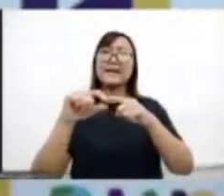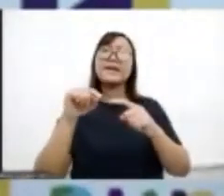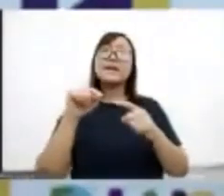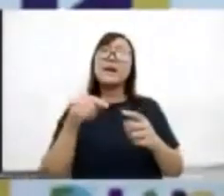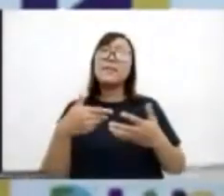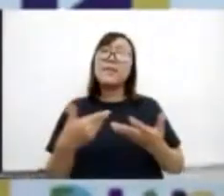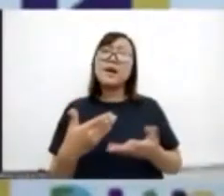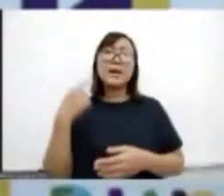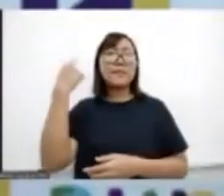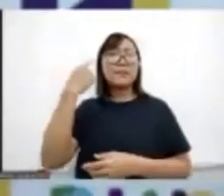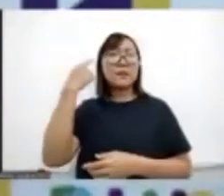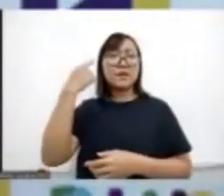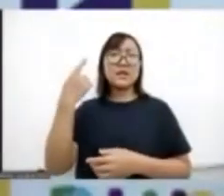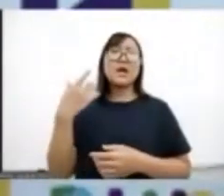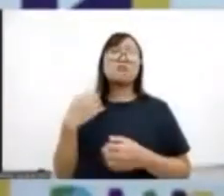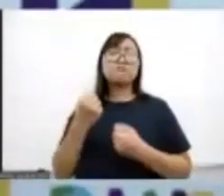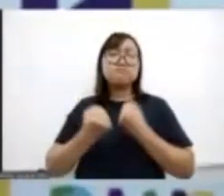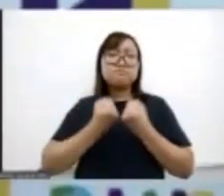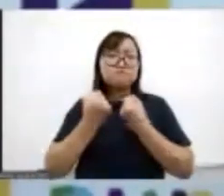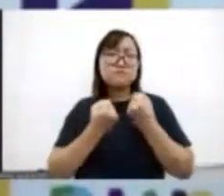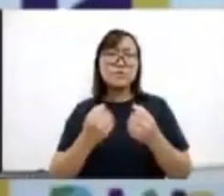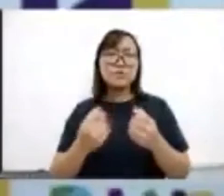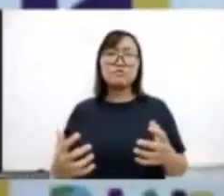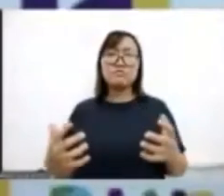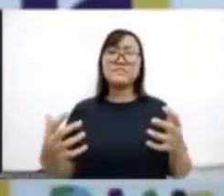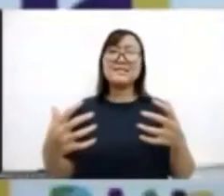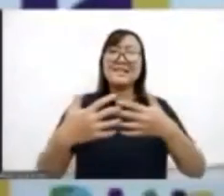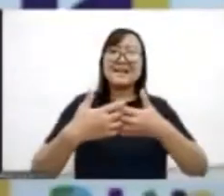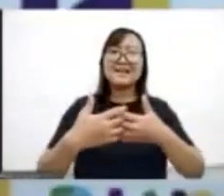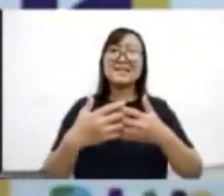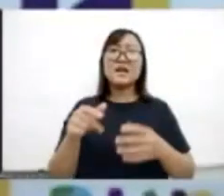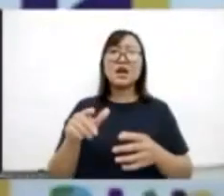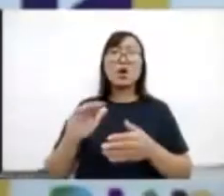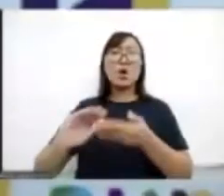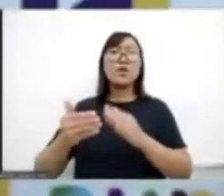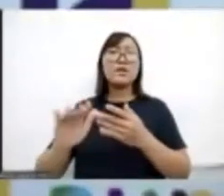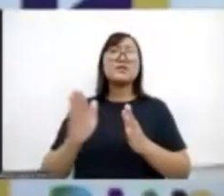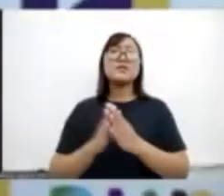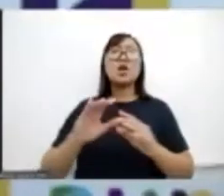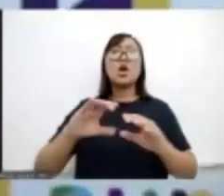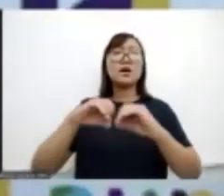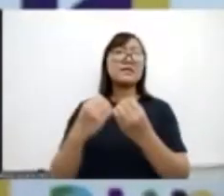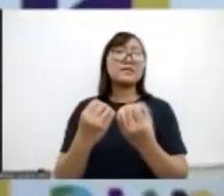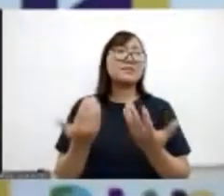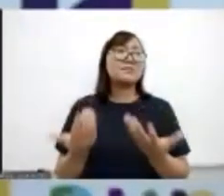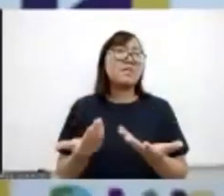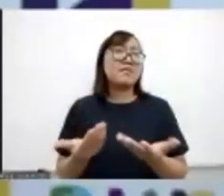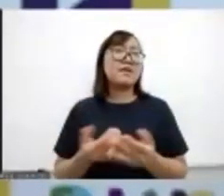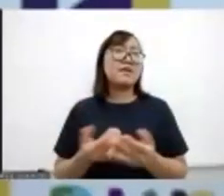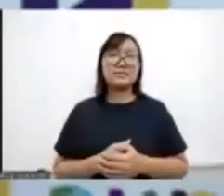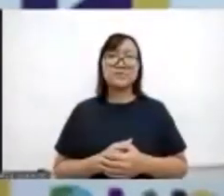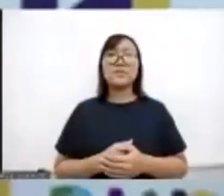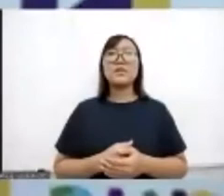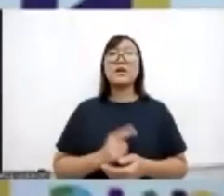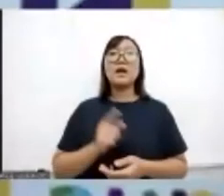pemerintah untuk mendorong Sinergi dan kerjasama dengan komunitas dan organisasi ya tadi mungkin kalau saya sih lihat mungkin di 82 aksi pencegahan